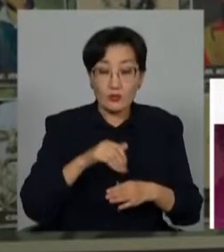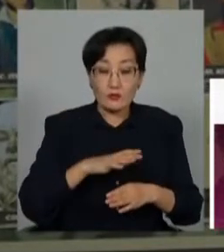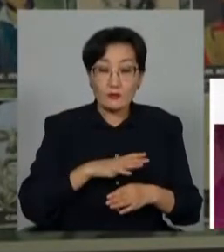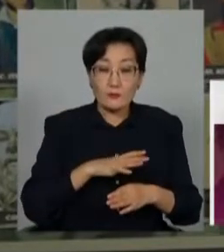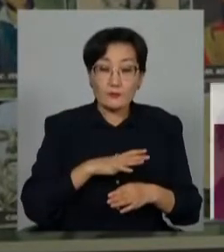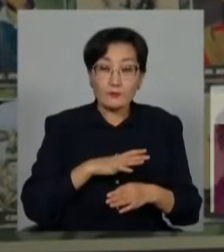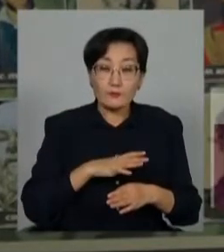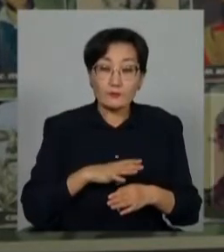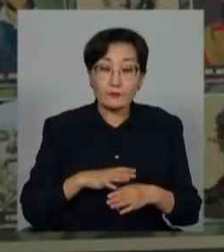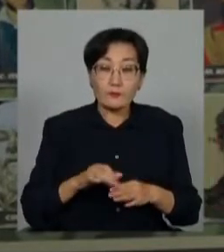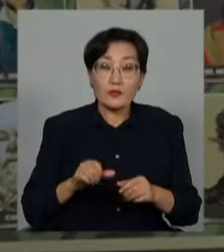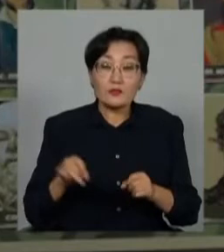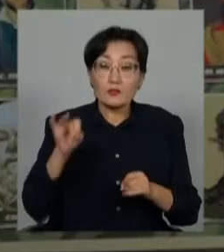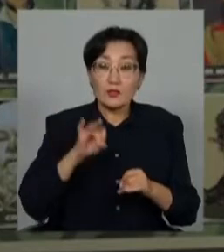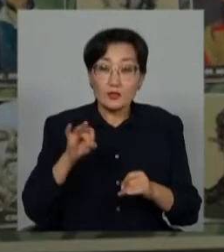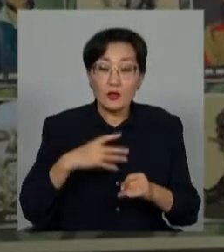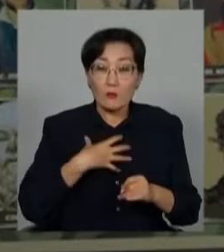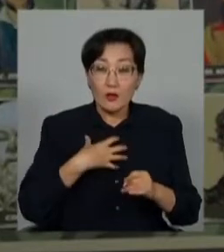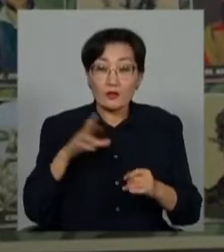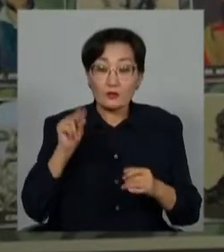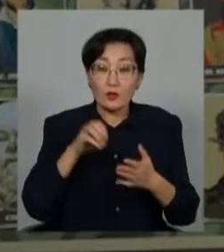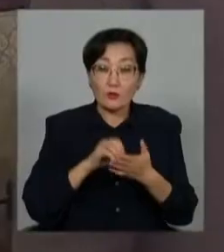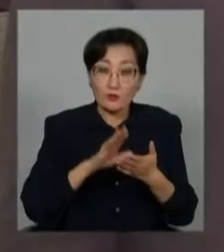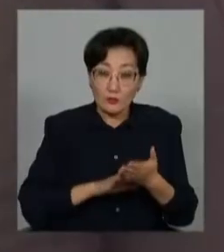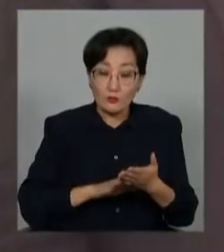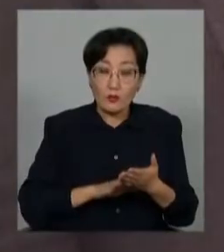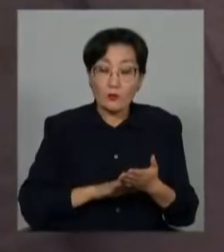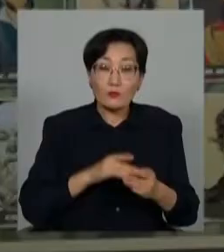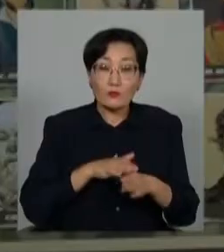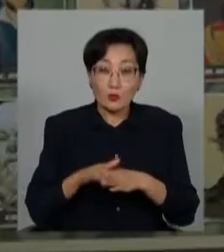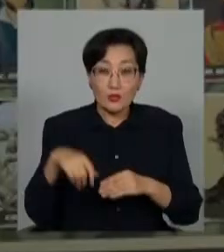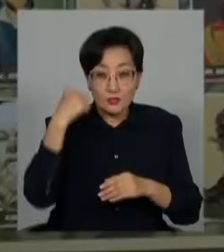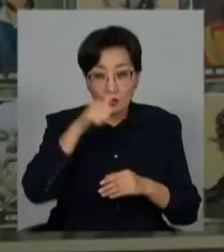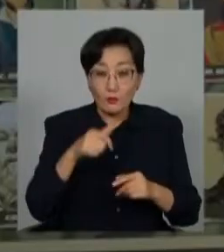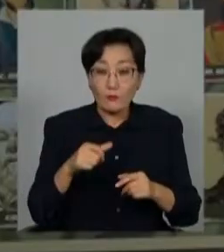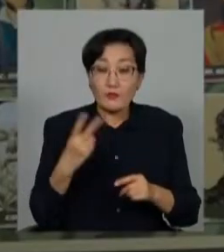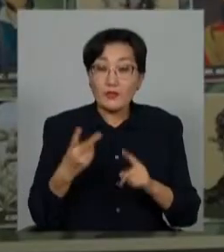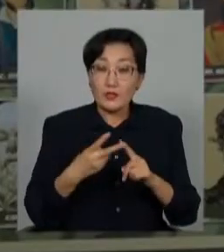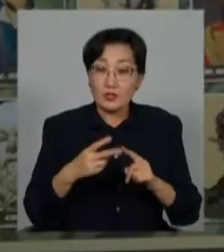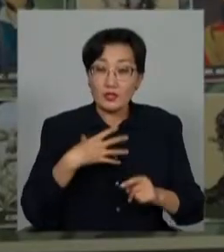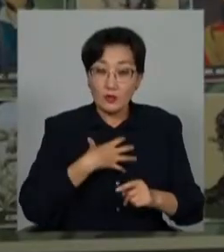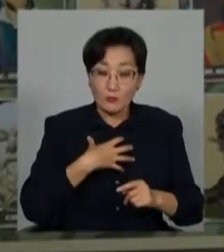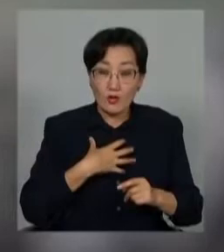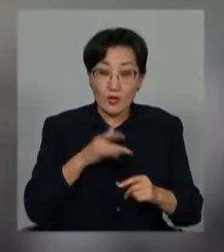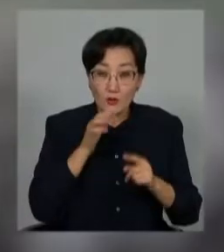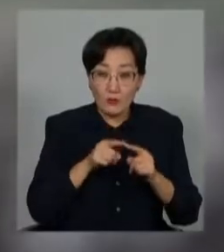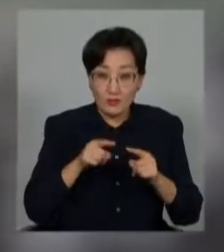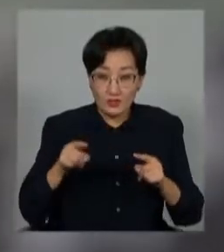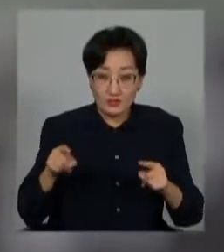маңызы бар, ерекше тарихи датаға толы жыл болды деп айтсақ болады. Екінші бір маңызды кезең